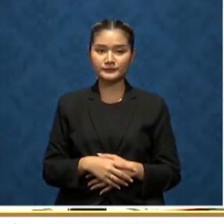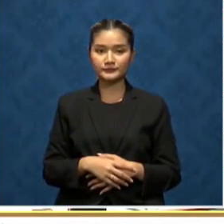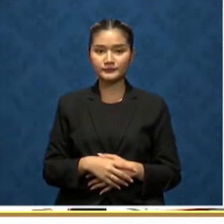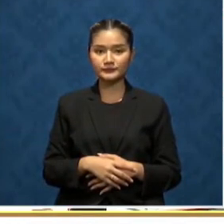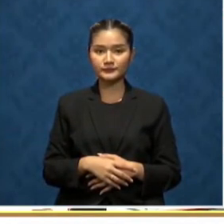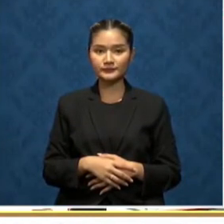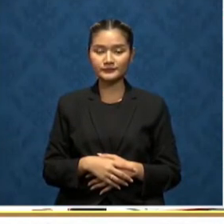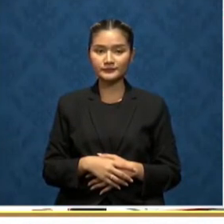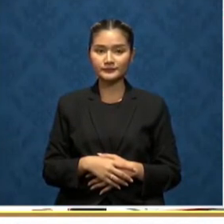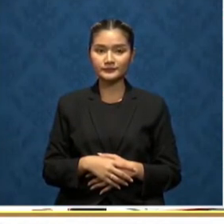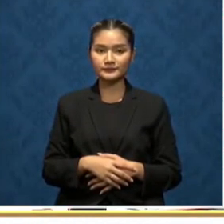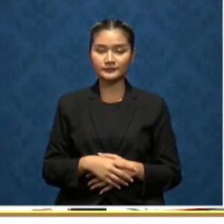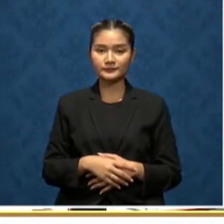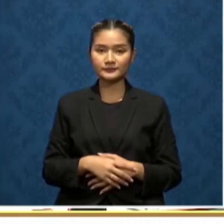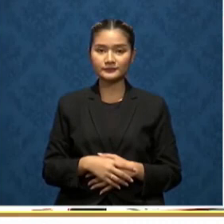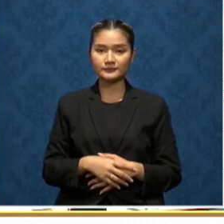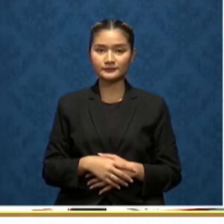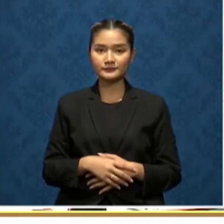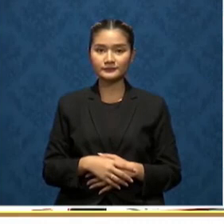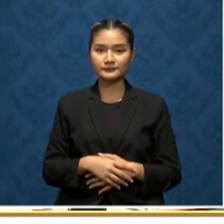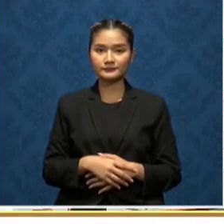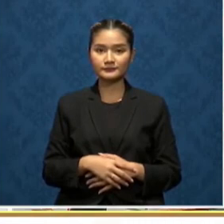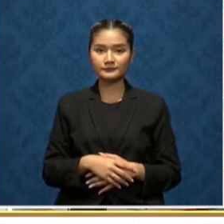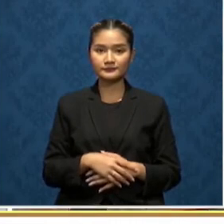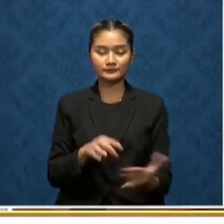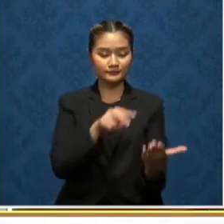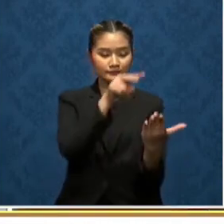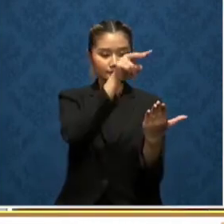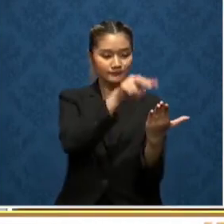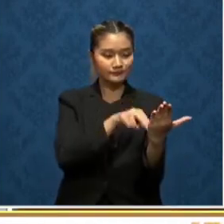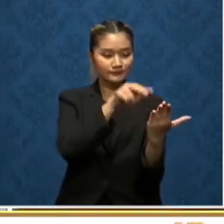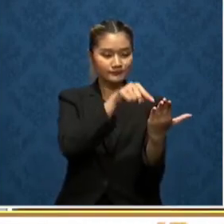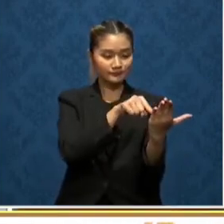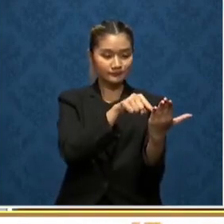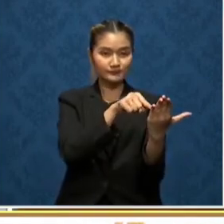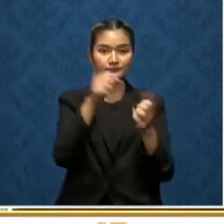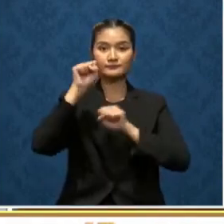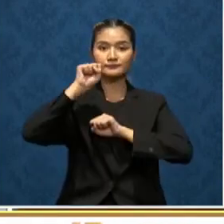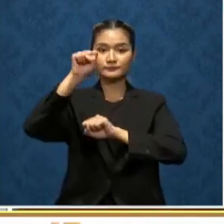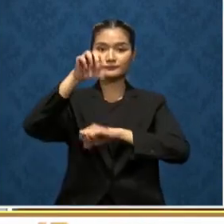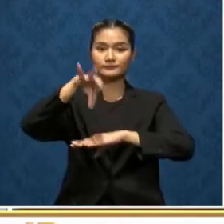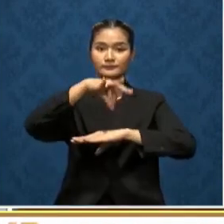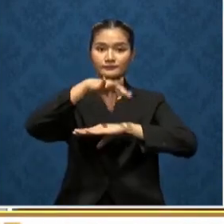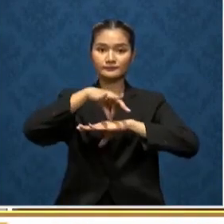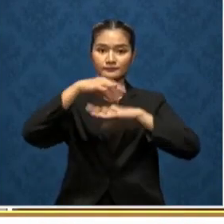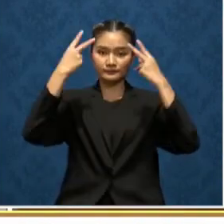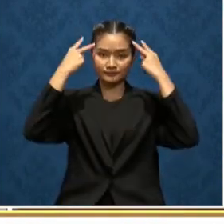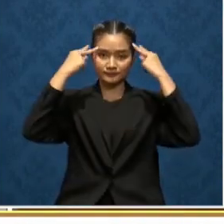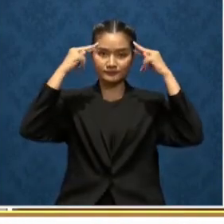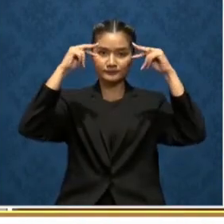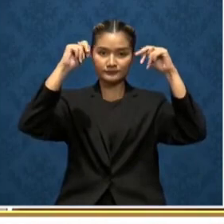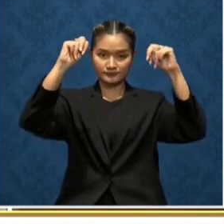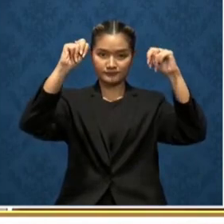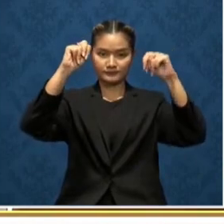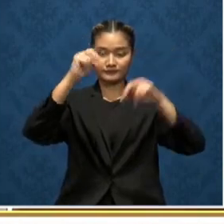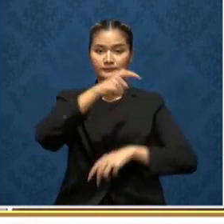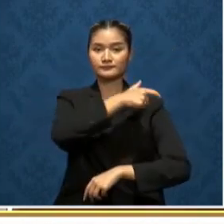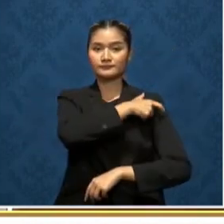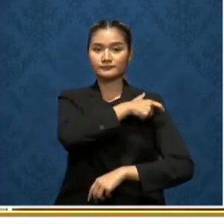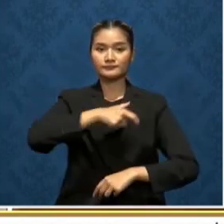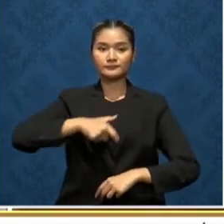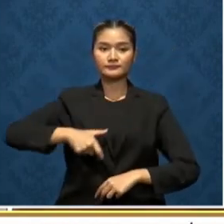พระบรมราชองการประกาศแต่งตั้งนายกรัฐมนตรีพระบาทสมเด็จพระปรเมนทร